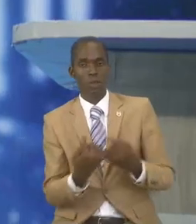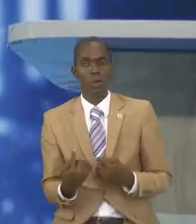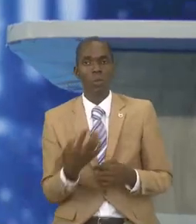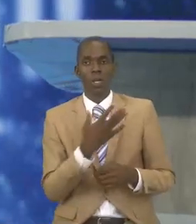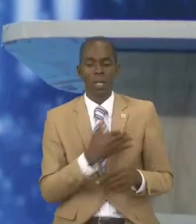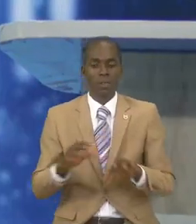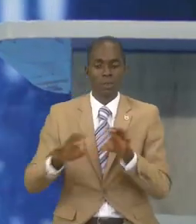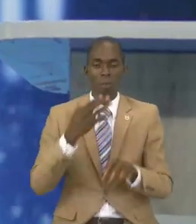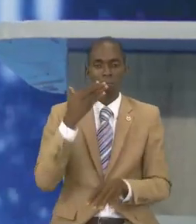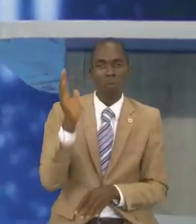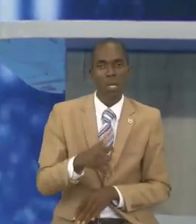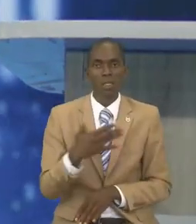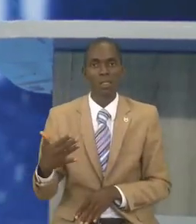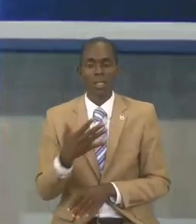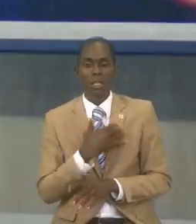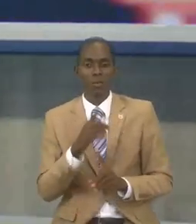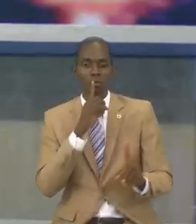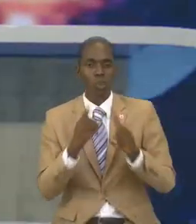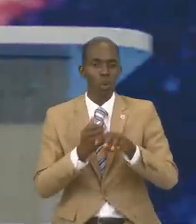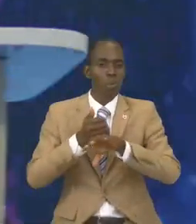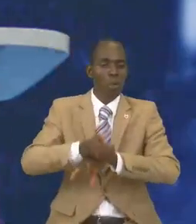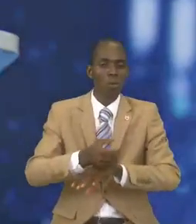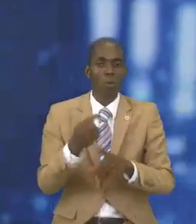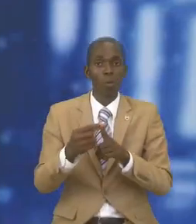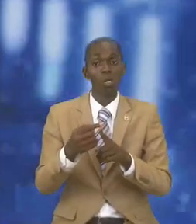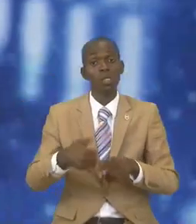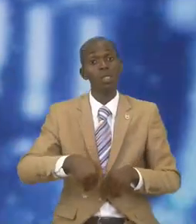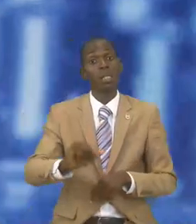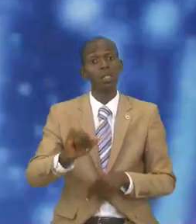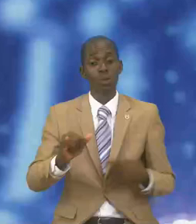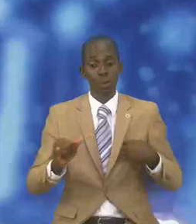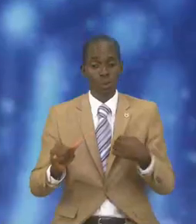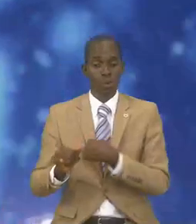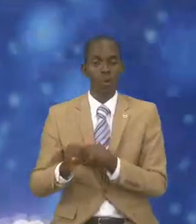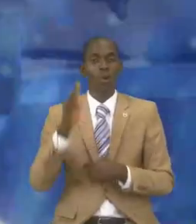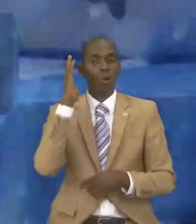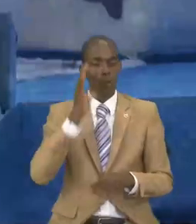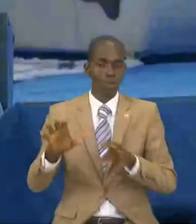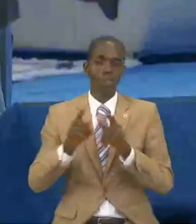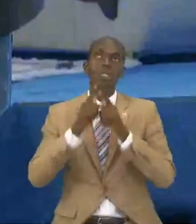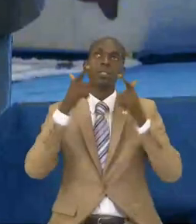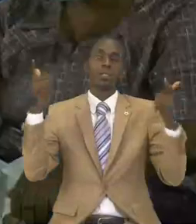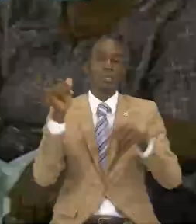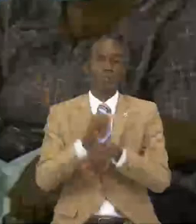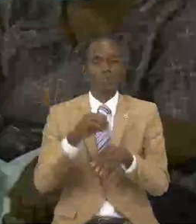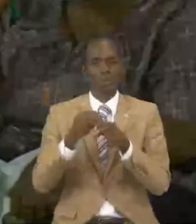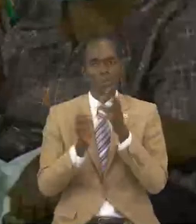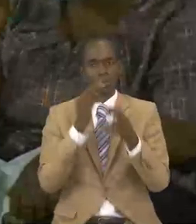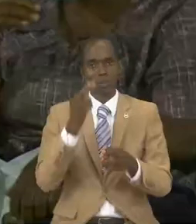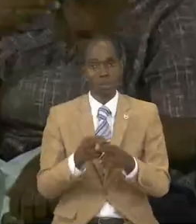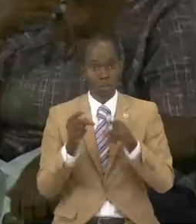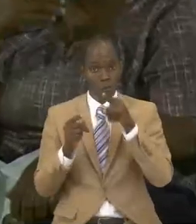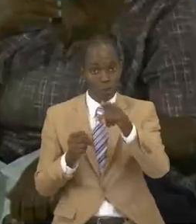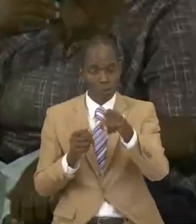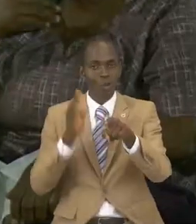il vient, il fait le mal, il blasphème. Nous ferons des exploits.